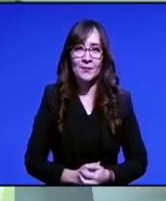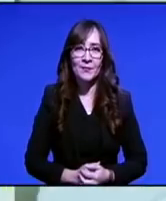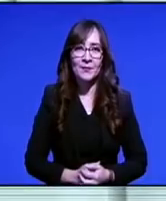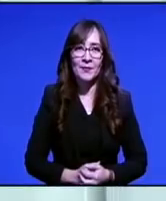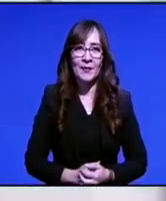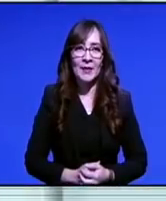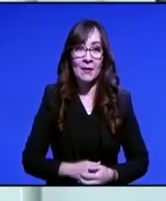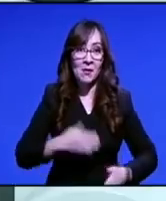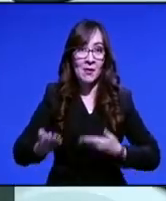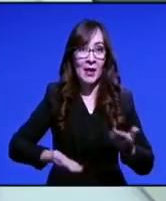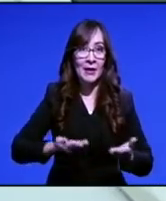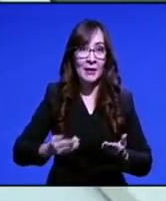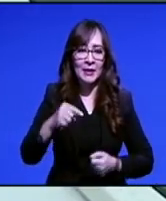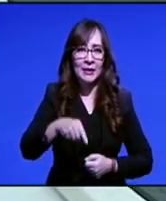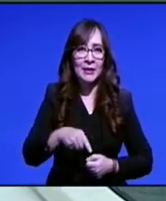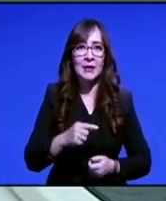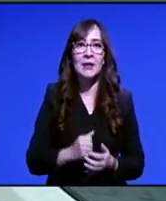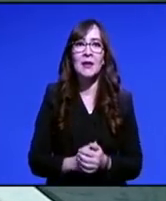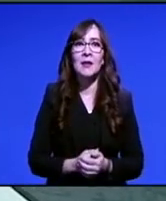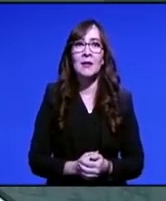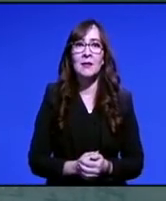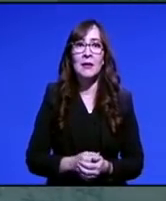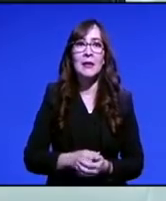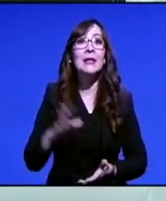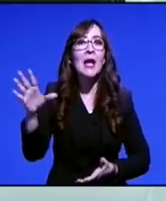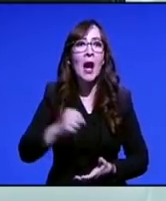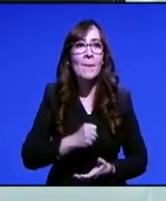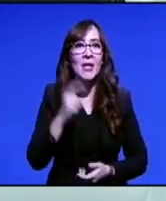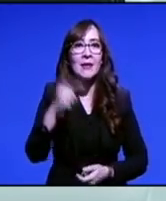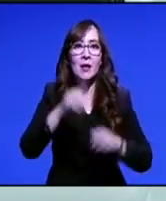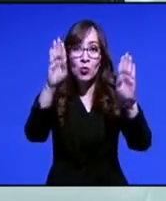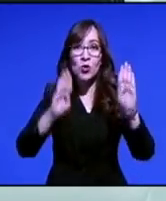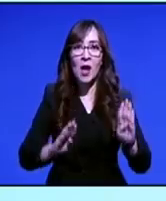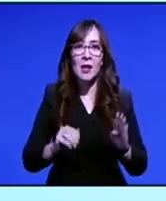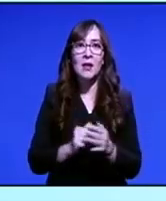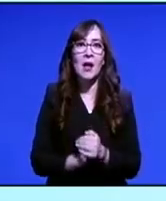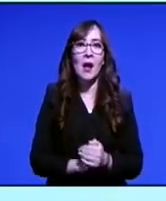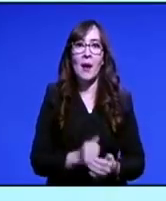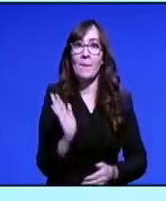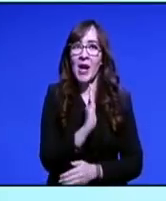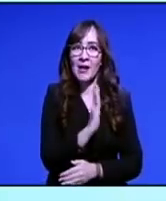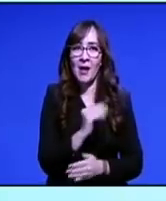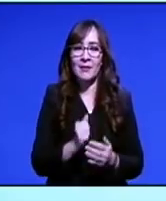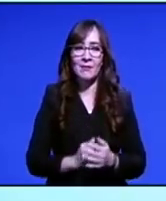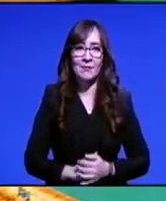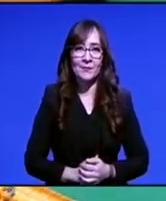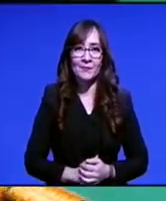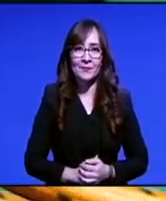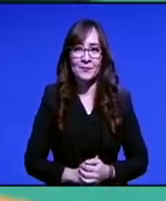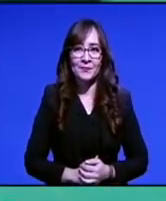Jadi layanan laundry self-service ini memang diadaptasi dari budaya barat di mana pelanggannya lebih mandiri.